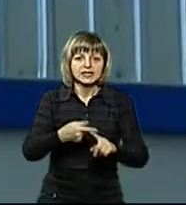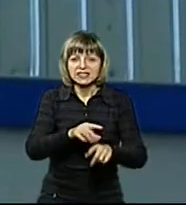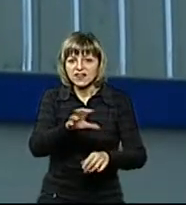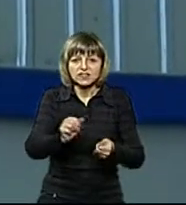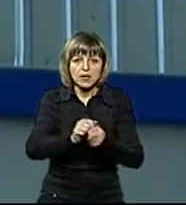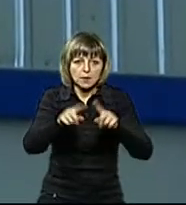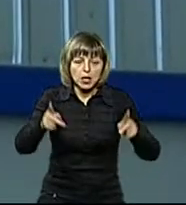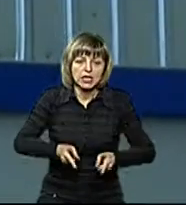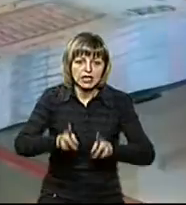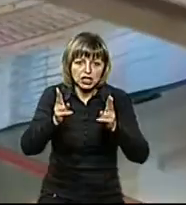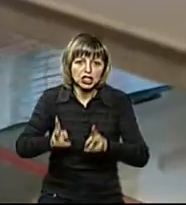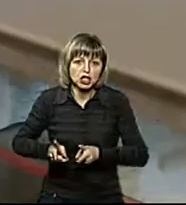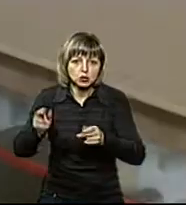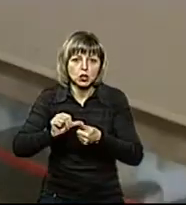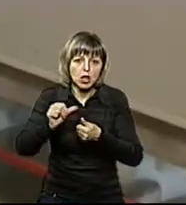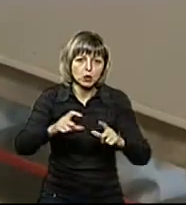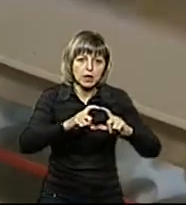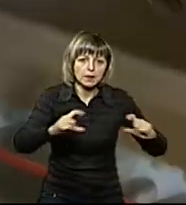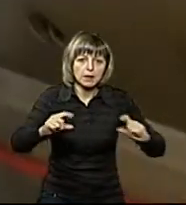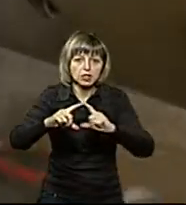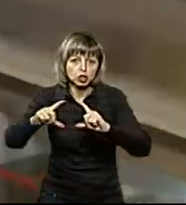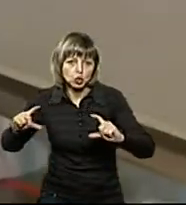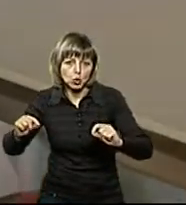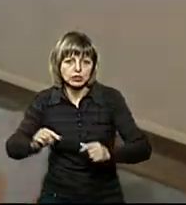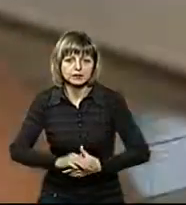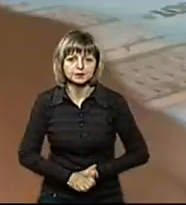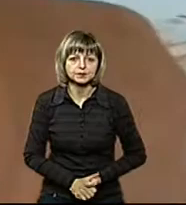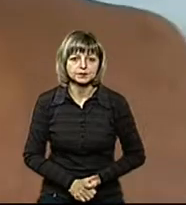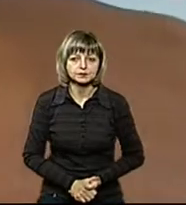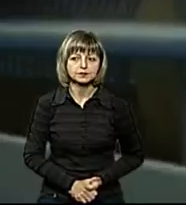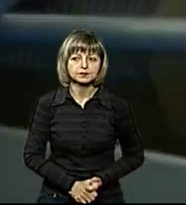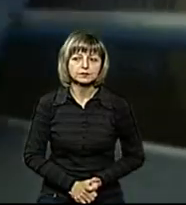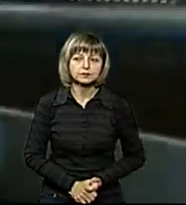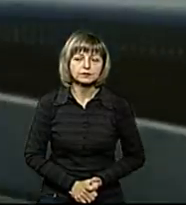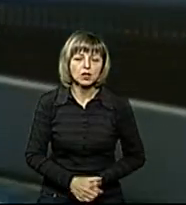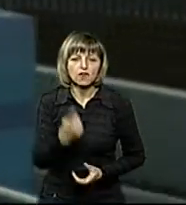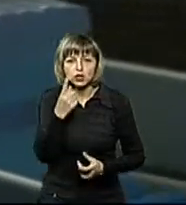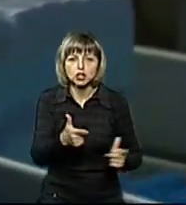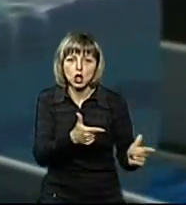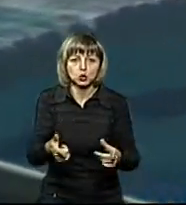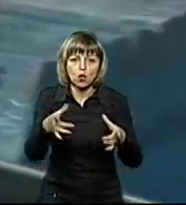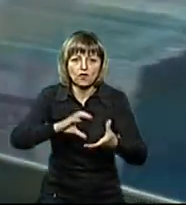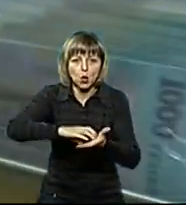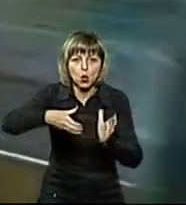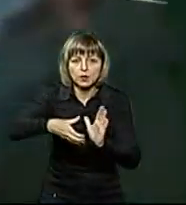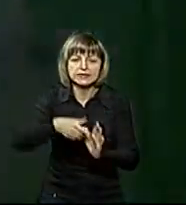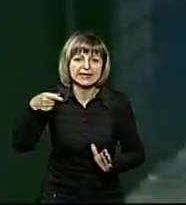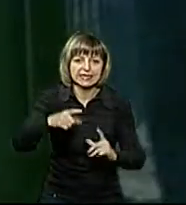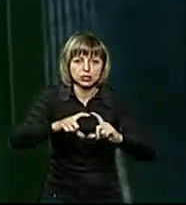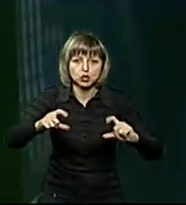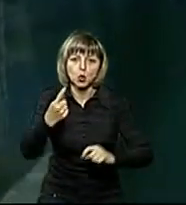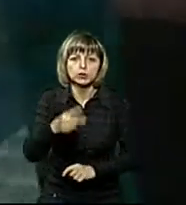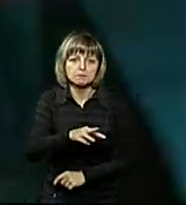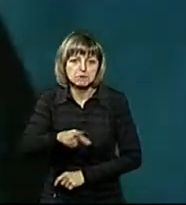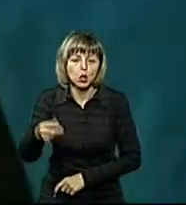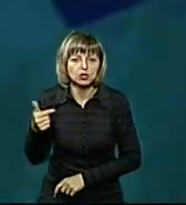ріжуть на окремі банкноти. В одній готовій упаковці тисячних банкнот –